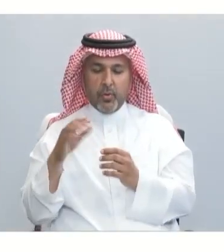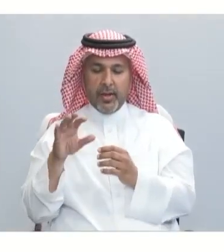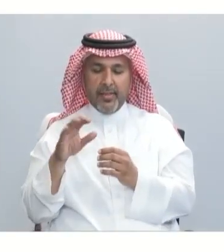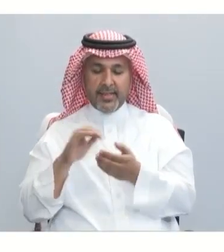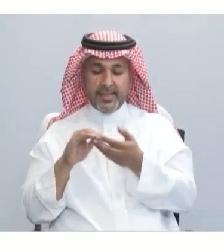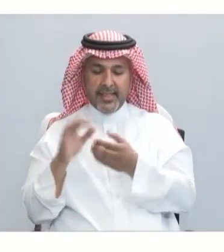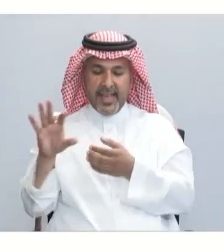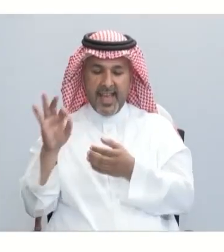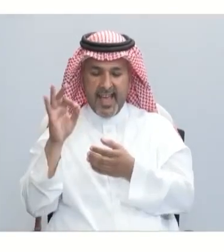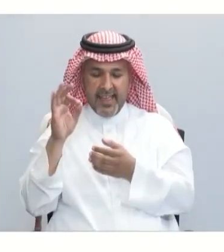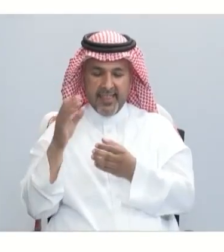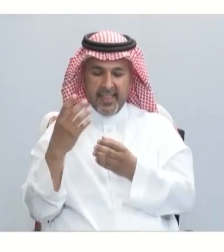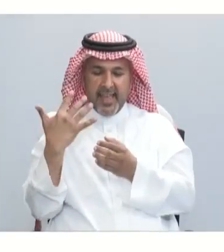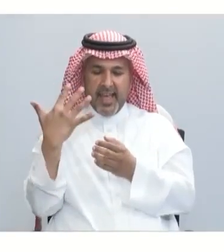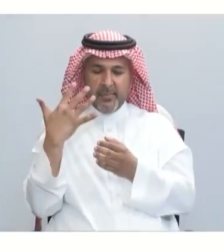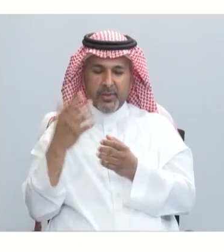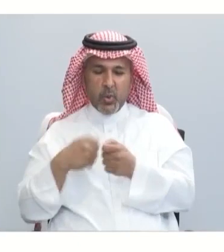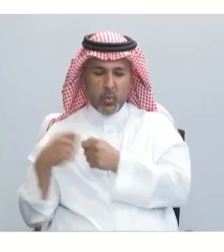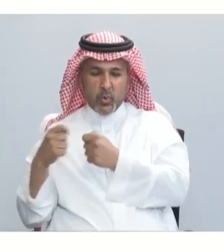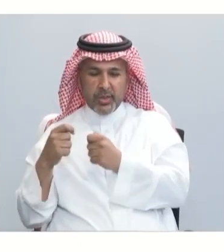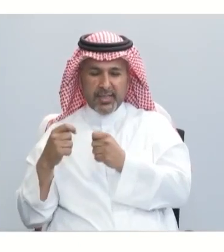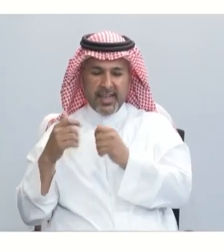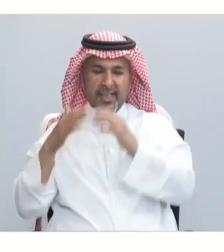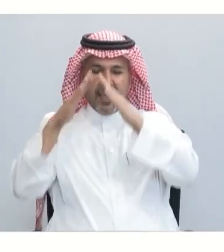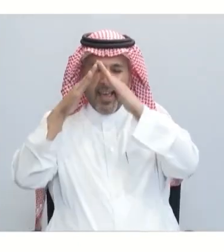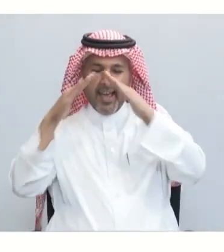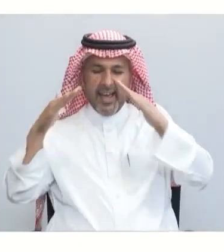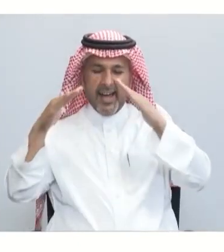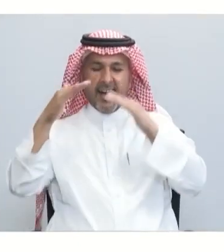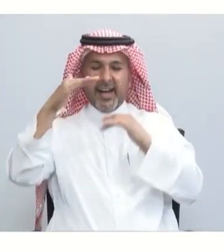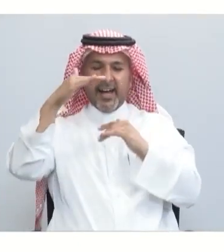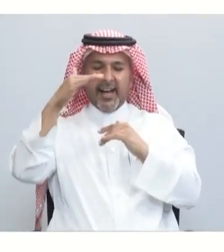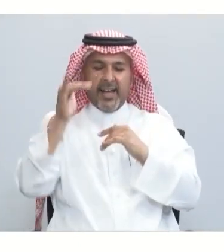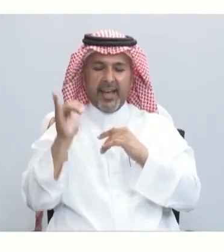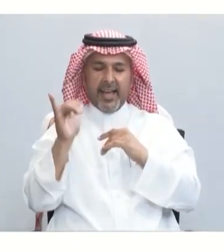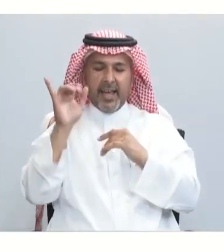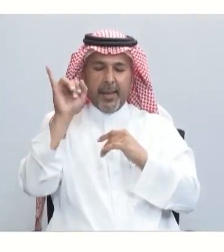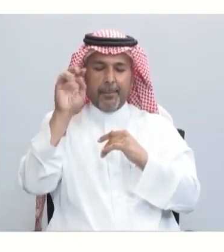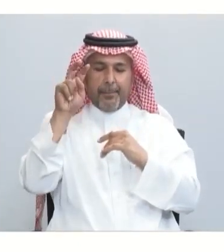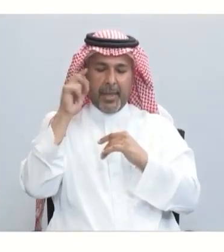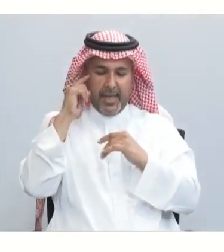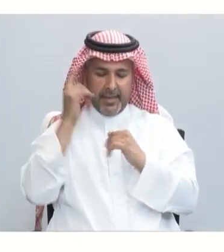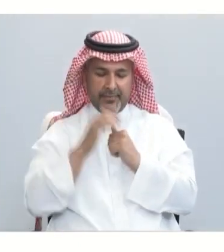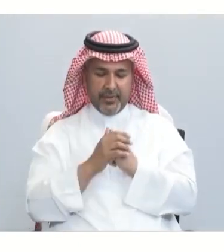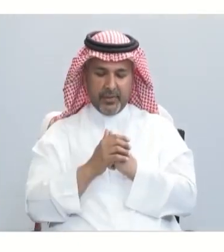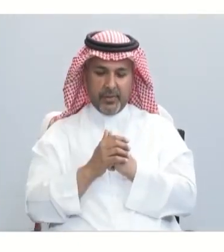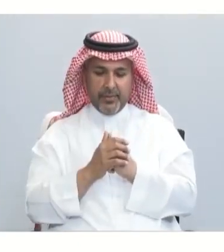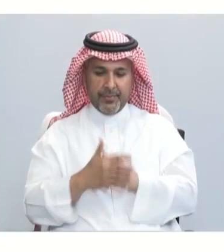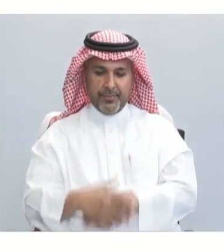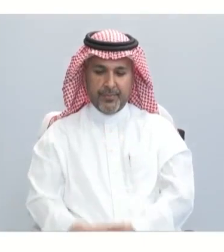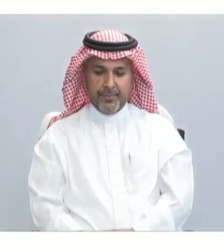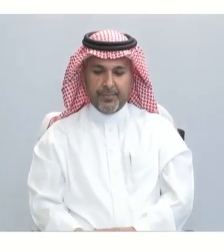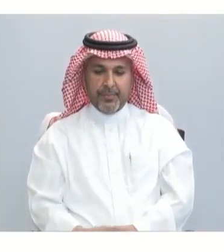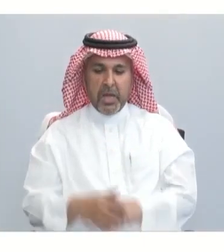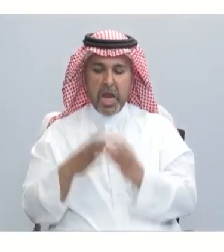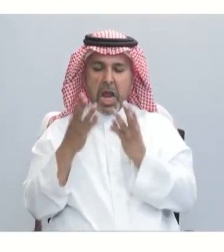الخصم شرا خيمه فاي الدوال الاتيه يمكن ان تستعمل لايجاد سعر خيمه سعرها الاصلي دي ريالا نحن لا